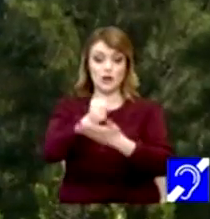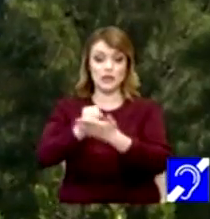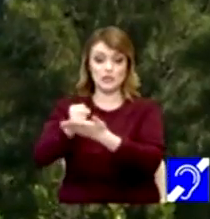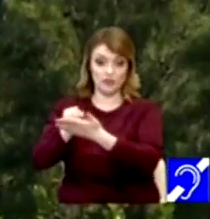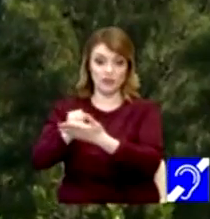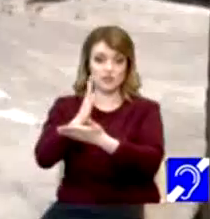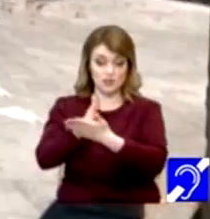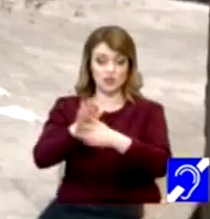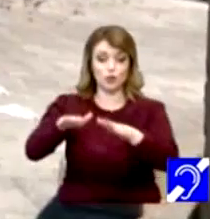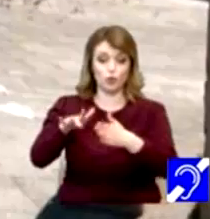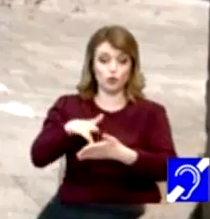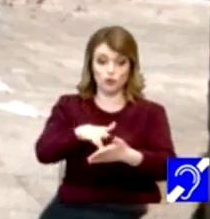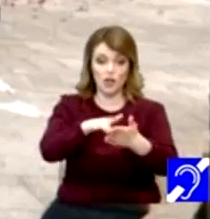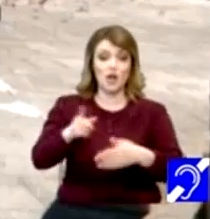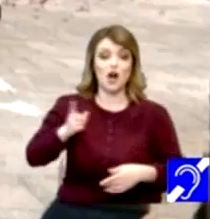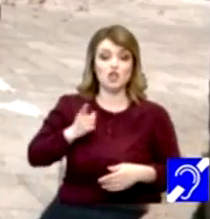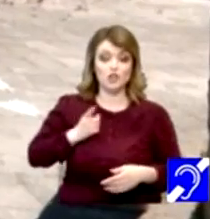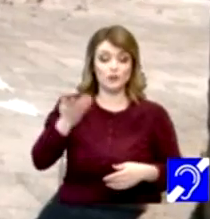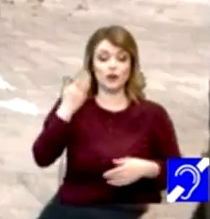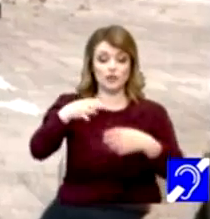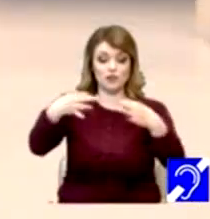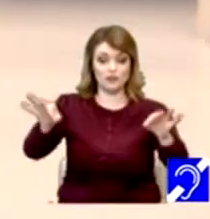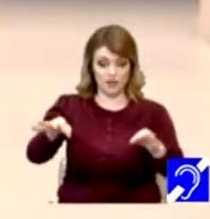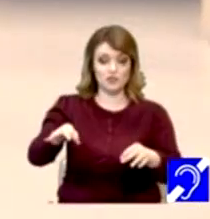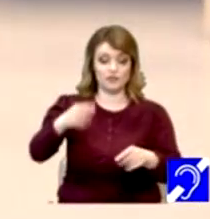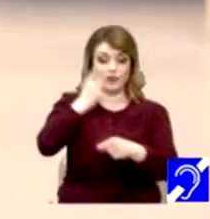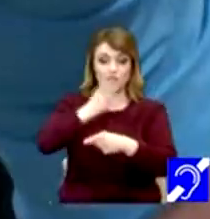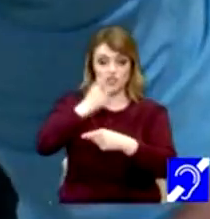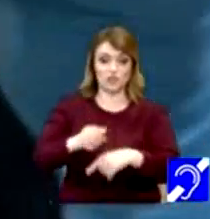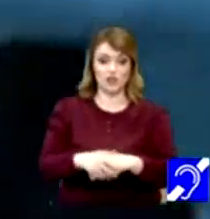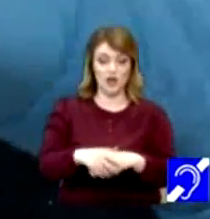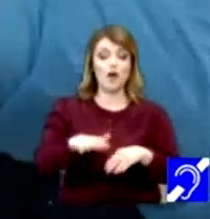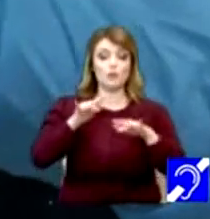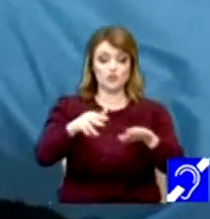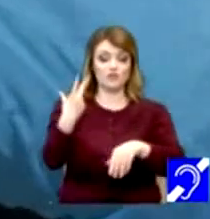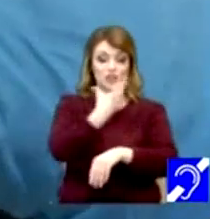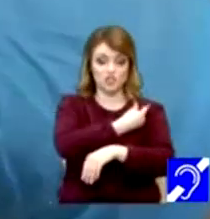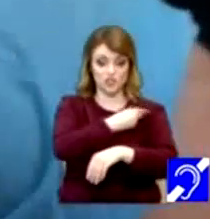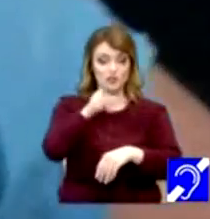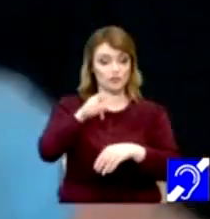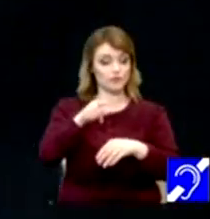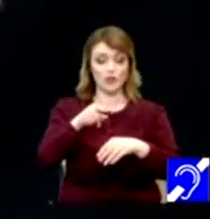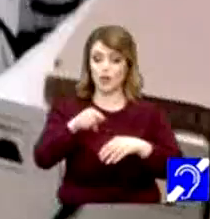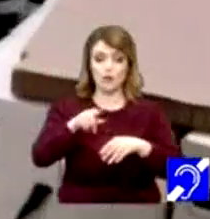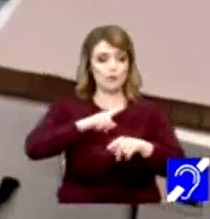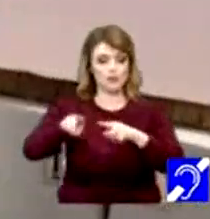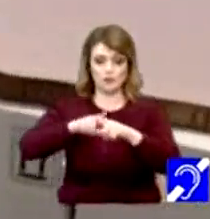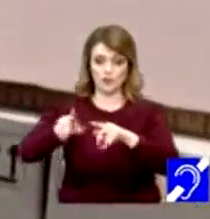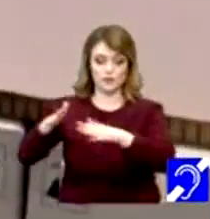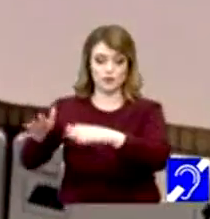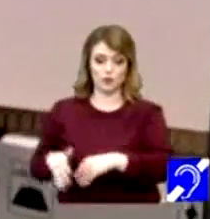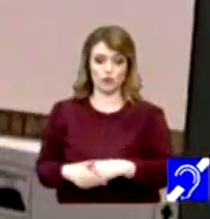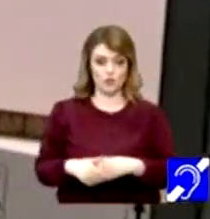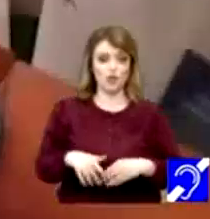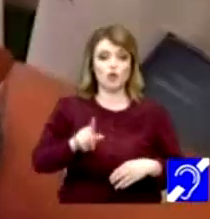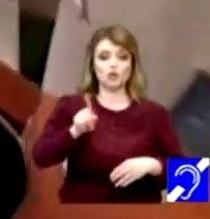ridicarea restricțiilor. Vaccinarea va fi accelerată până la 500.000 de doze zilnic până la sfârșitul lunii, astfel încât mai multe regiuni ale țării